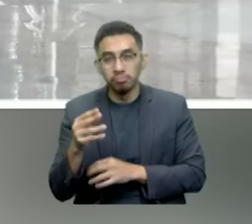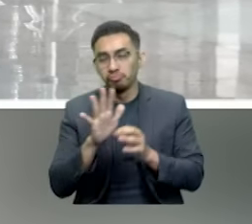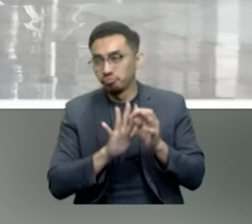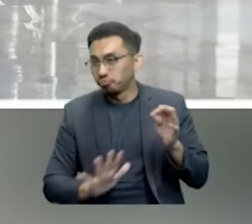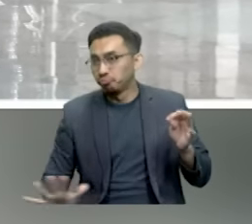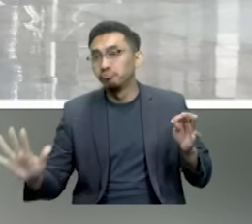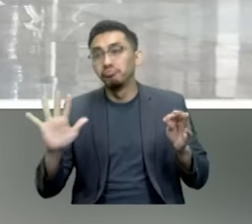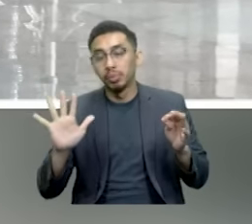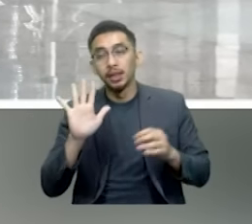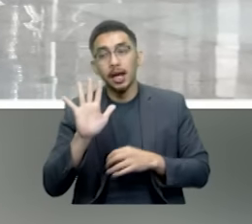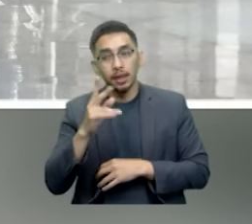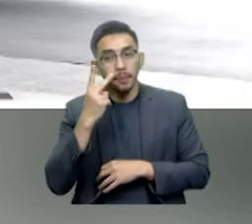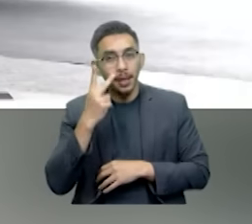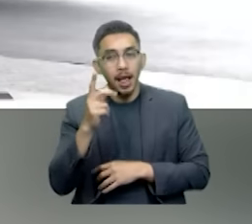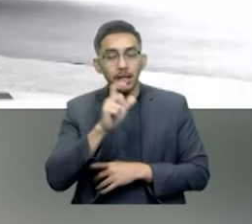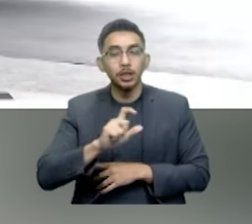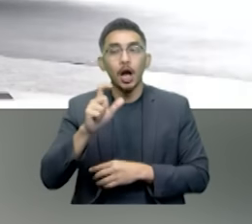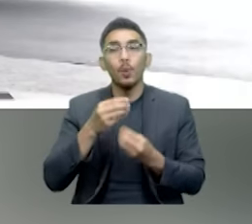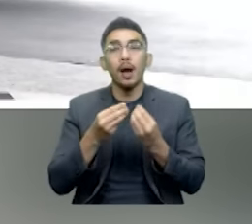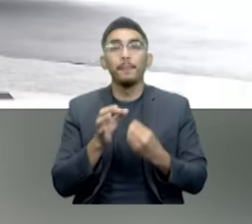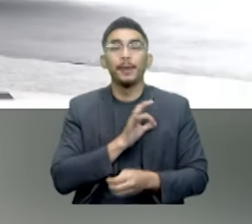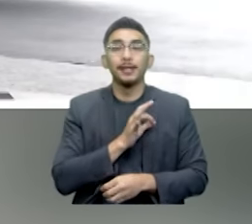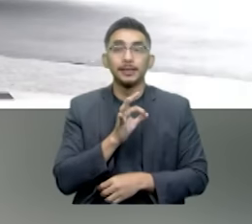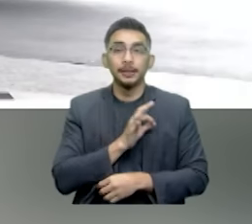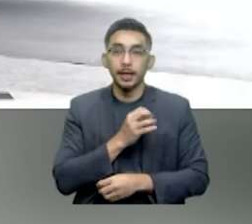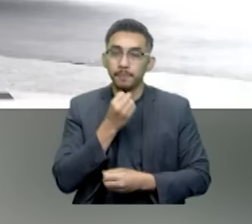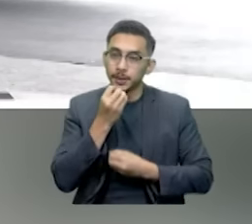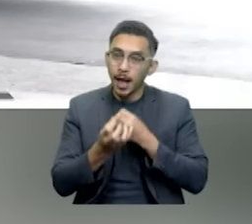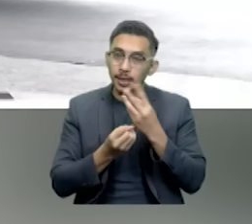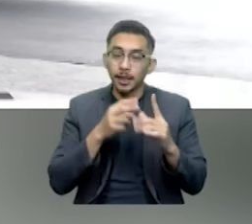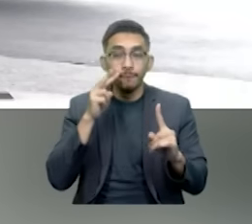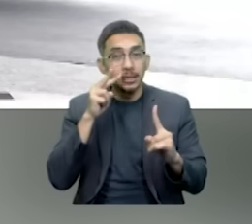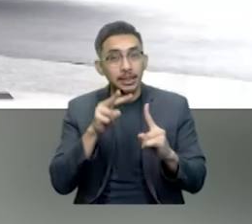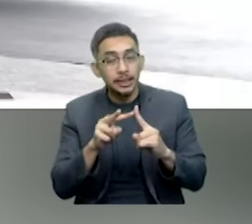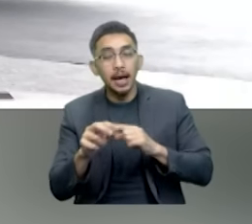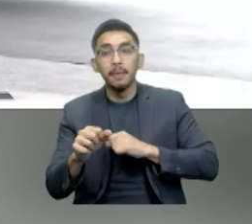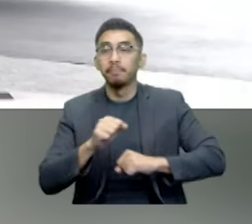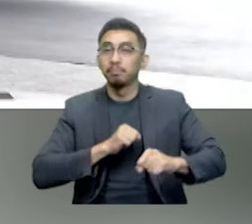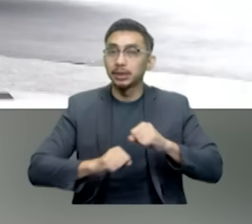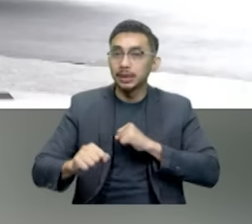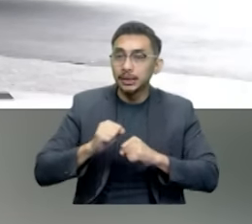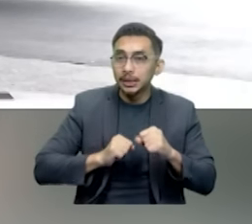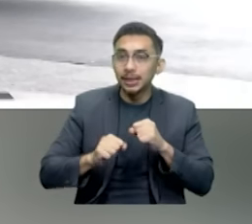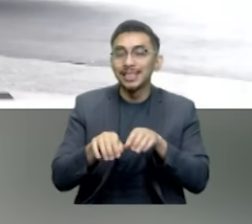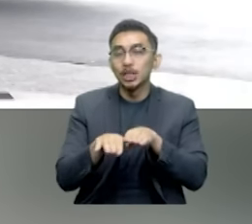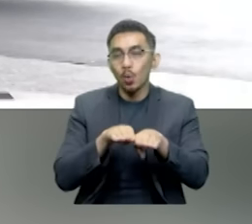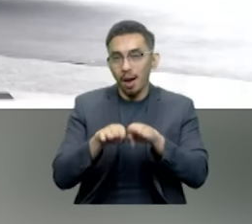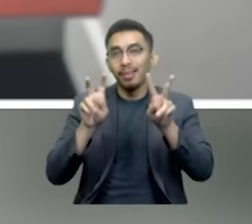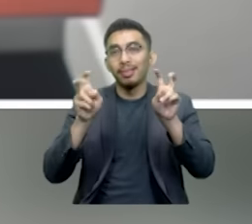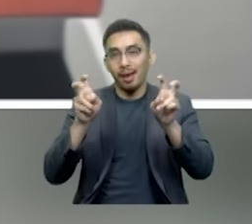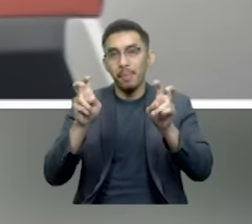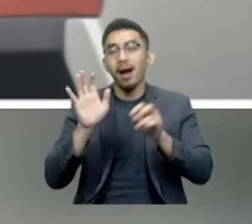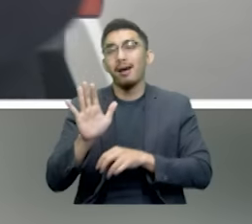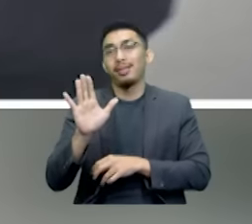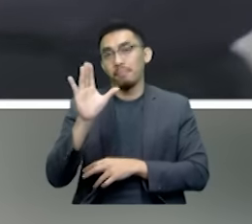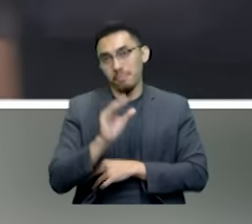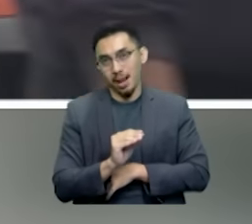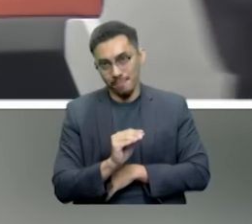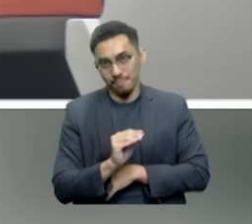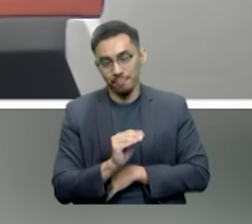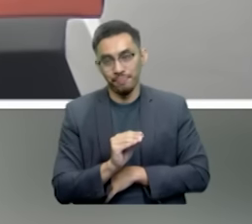wakil presiden menyampaikan visi misi gagasan mereka terkait dengan tema-tema yang akan dibahas pada nanti malam. Nah, untuk segmennya sendiri kami